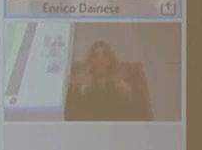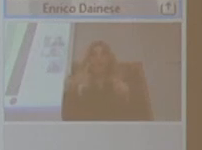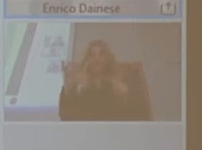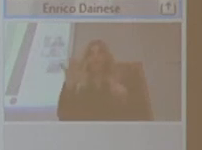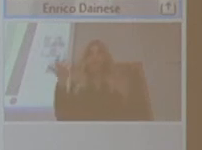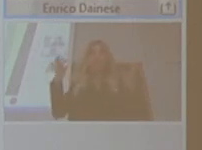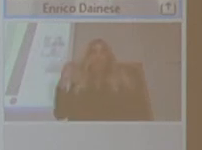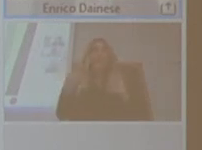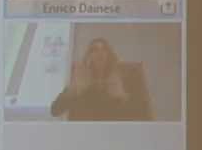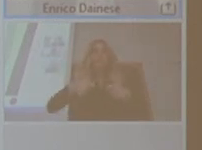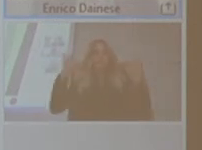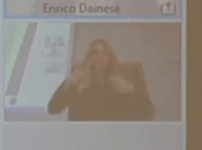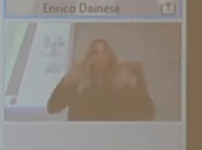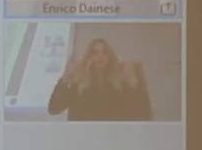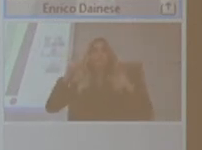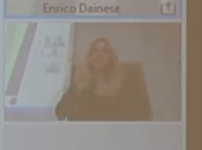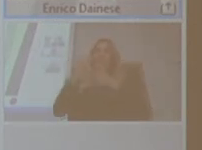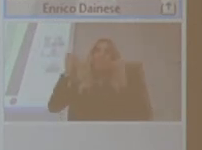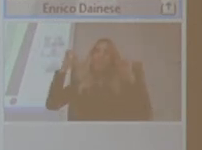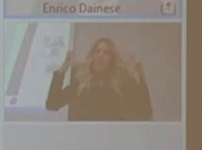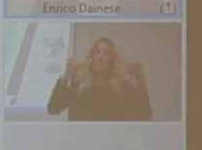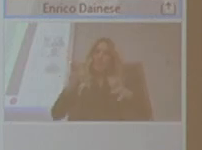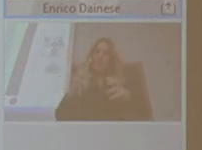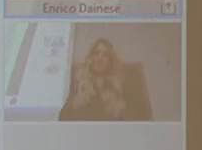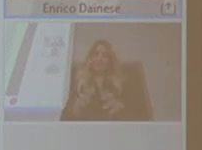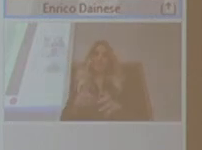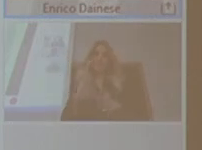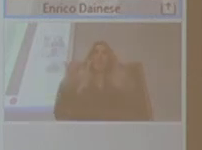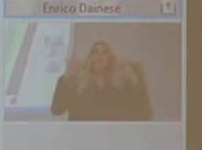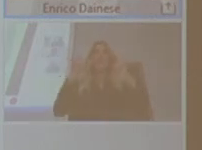allo spreco, vedremo, alimentare